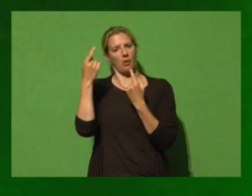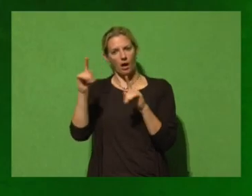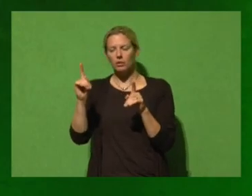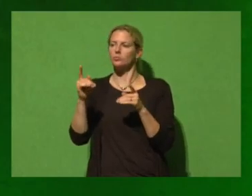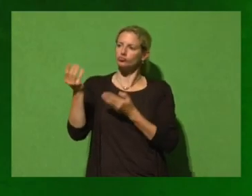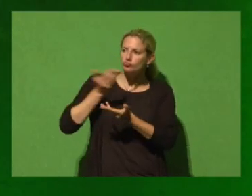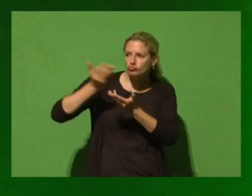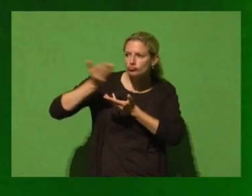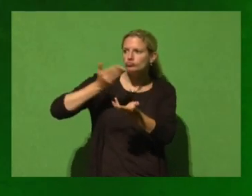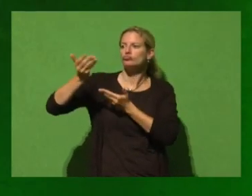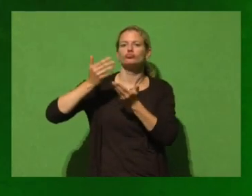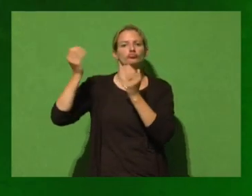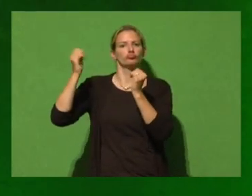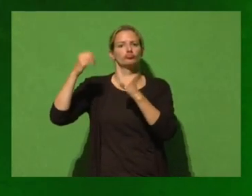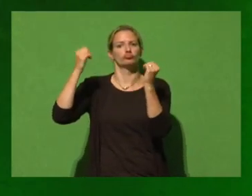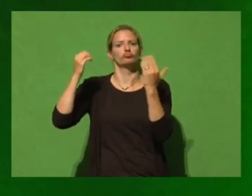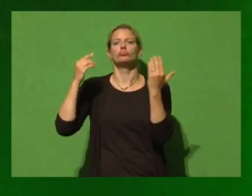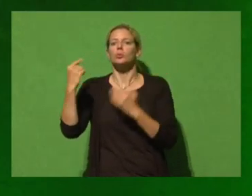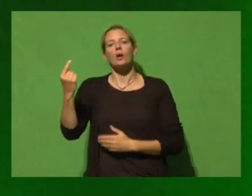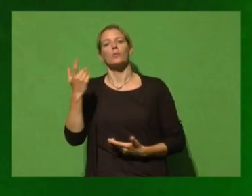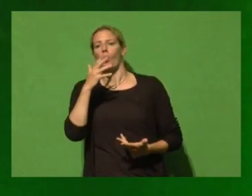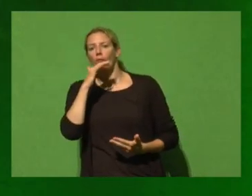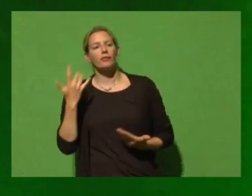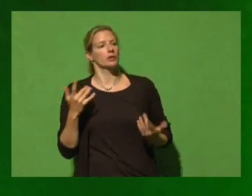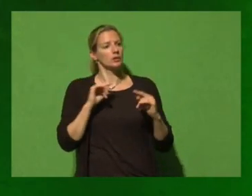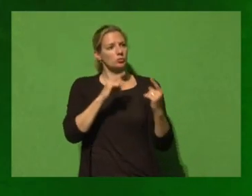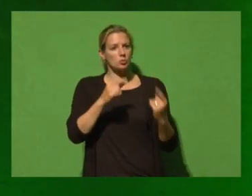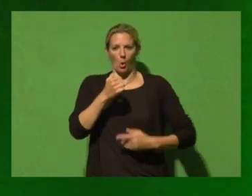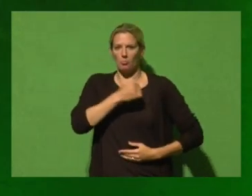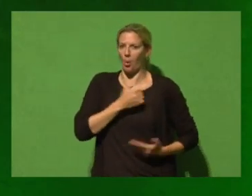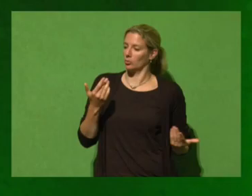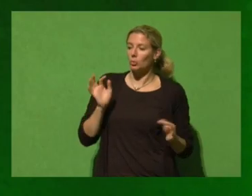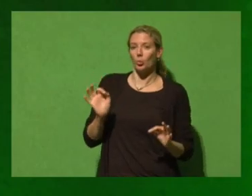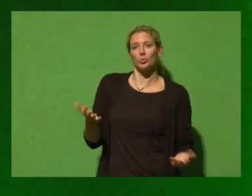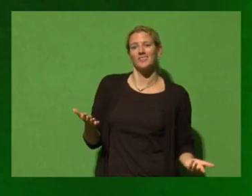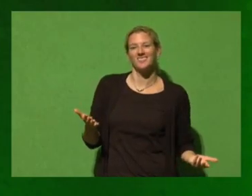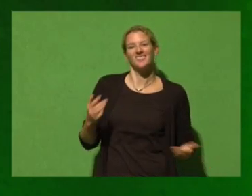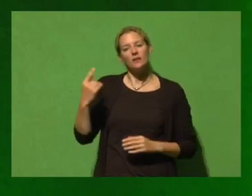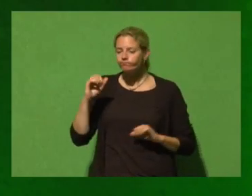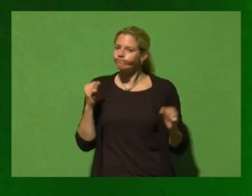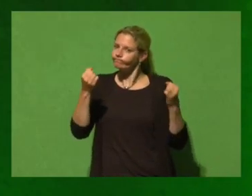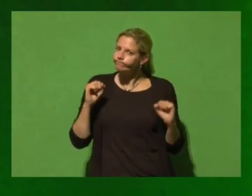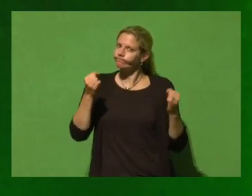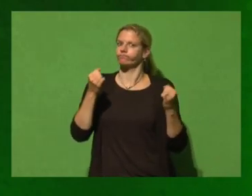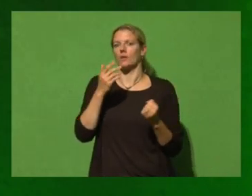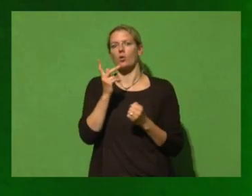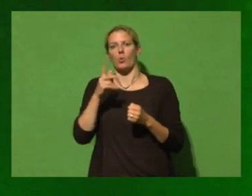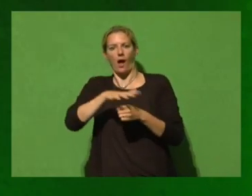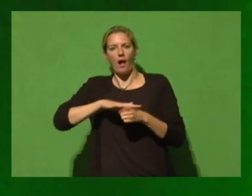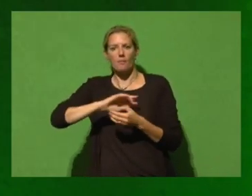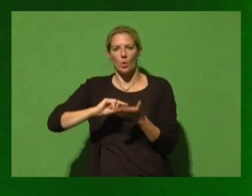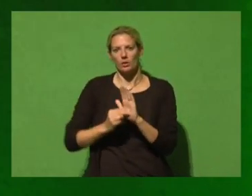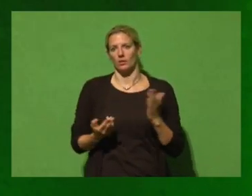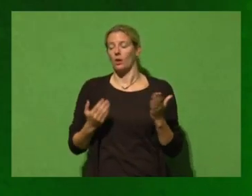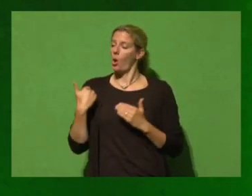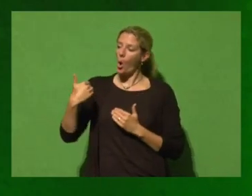klären wollten. Sie ist da sehr streitbar, auch für die Basis. Das finde ich sehr gut. Sie ist eine engagierte Kommunalpolitikerin, da treffen